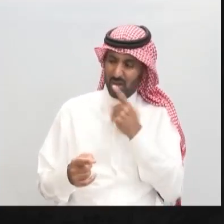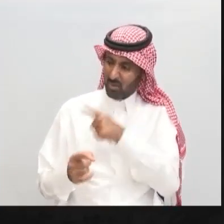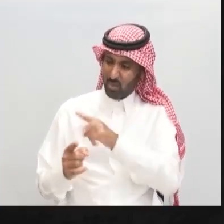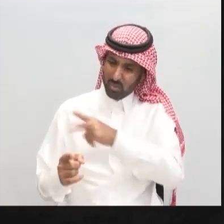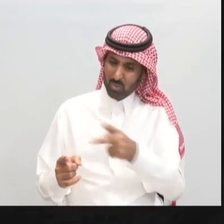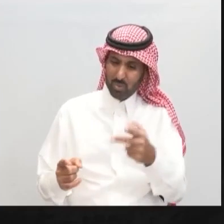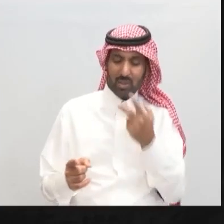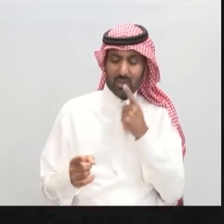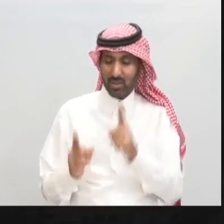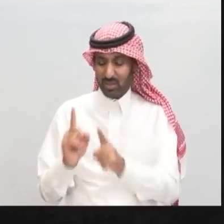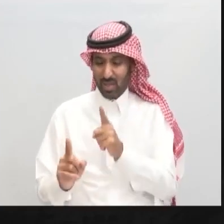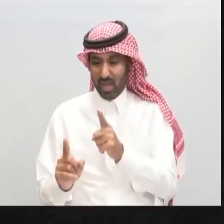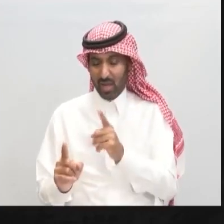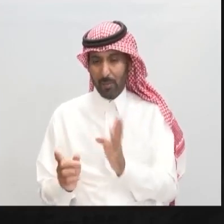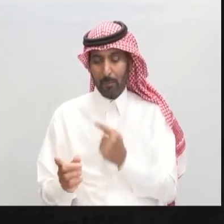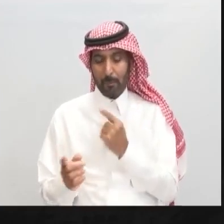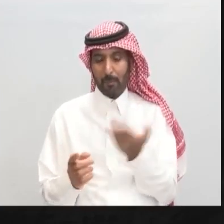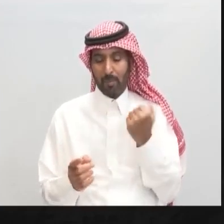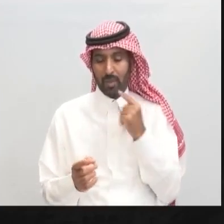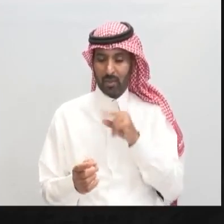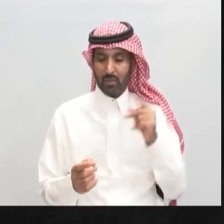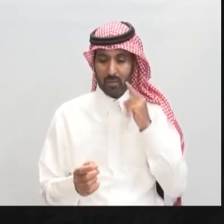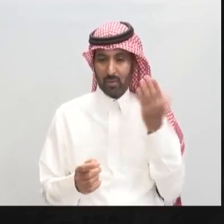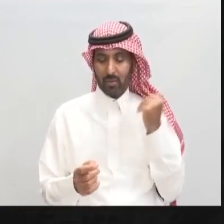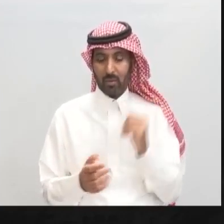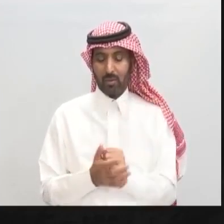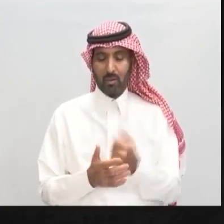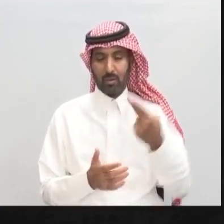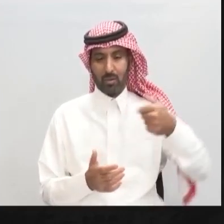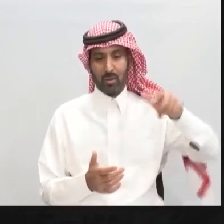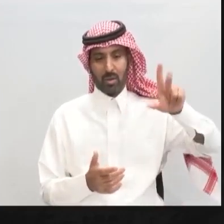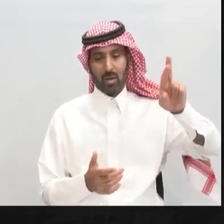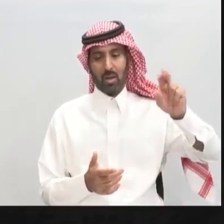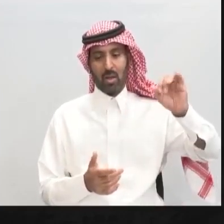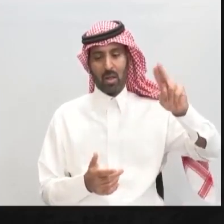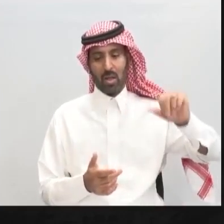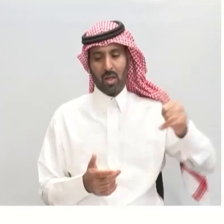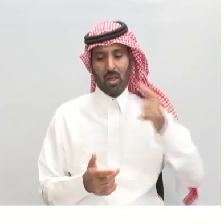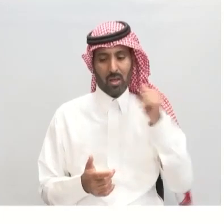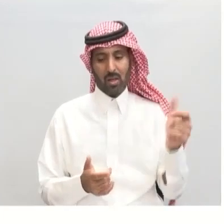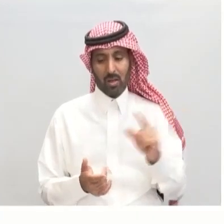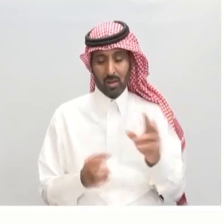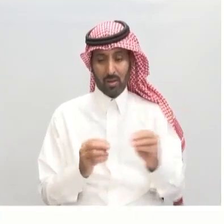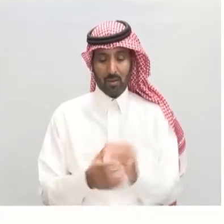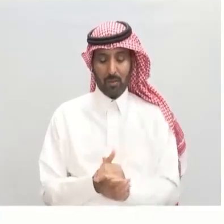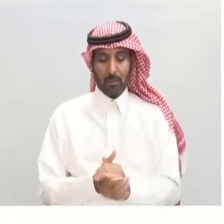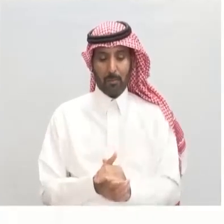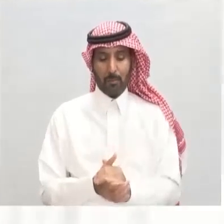بكذا ونزاع وشقاق كما حصل في عهد عثمان رضي الله عنه كان ذلك من اسباب